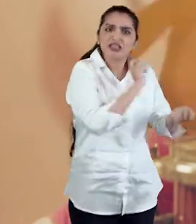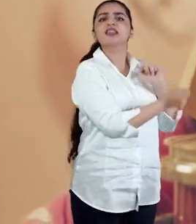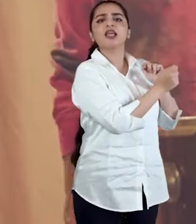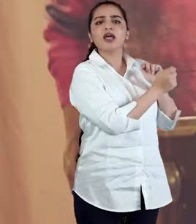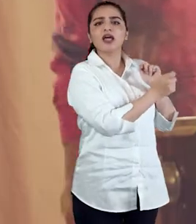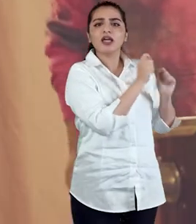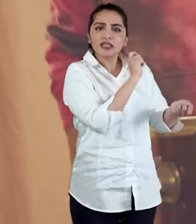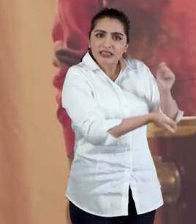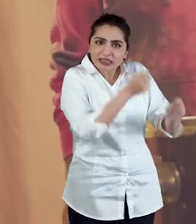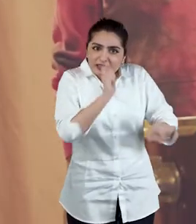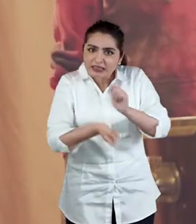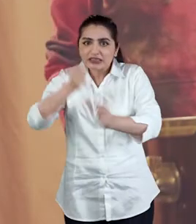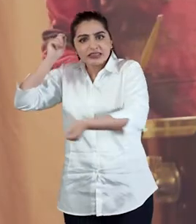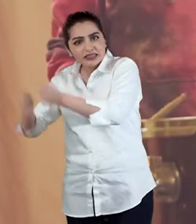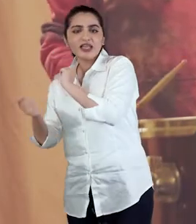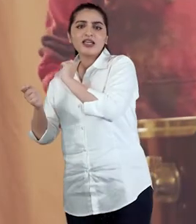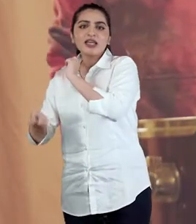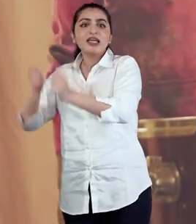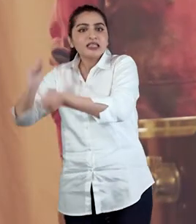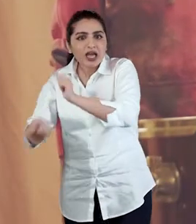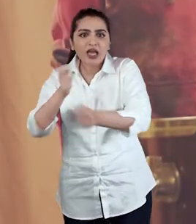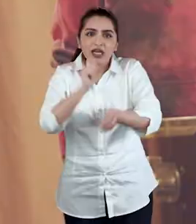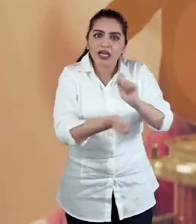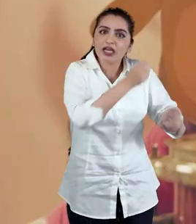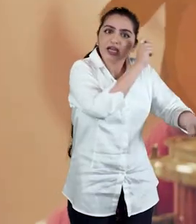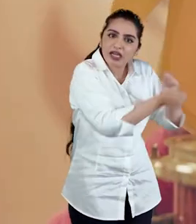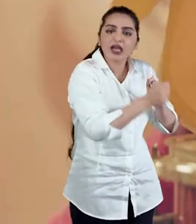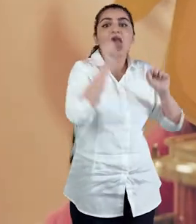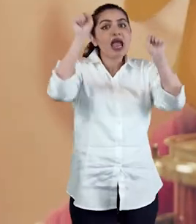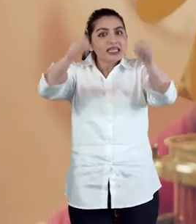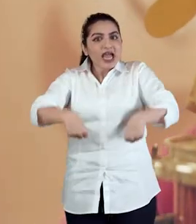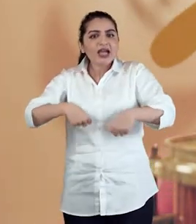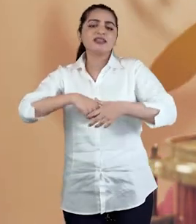ताकिता। ताकिता। ताकिता। ताकिता। ताकिता।